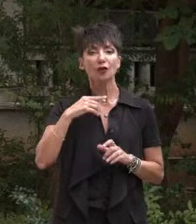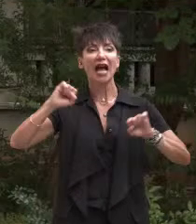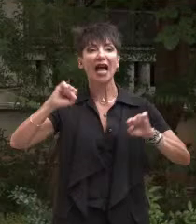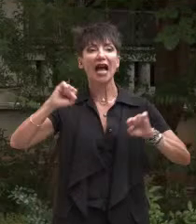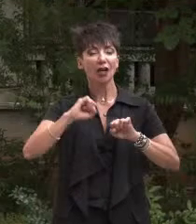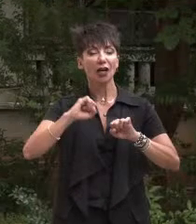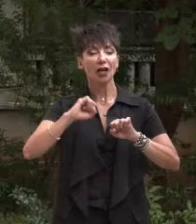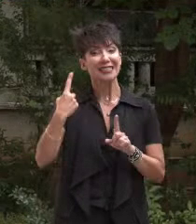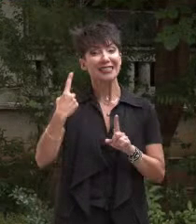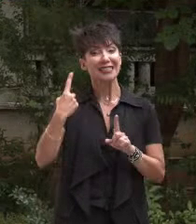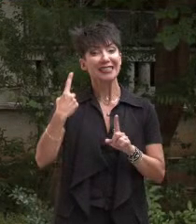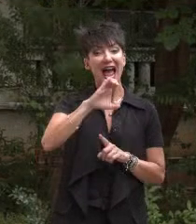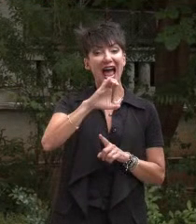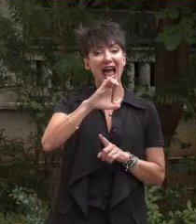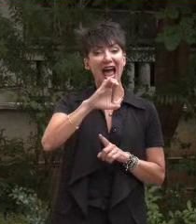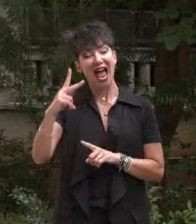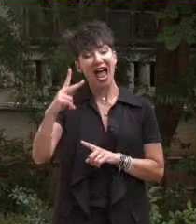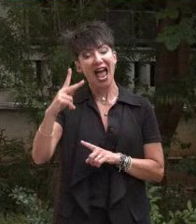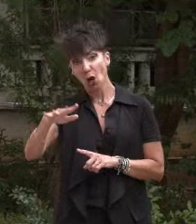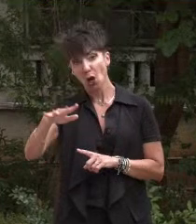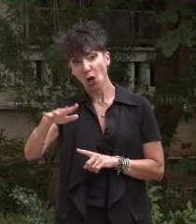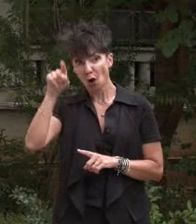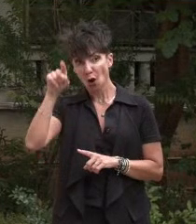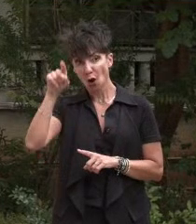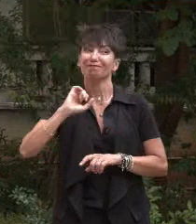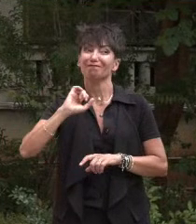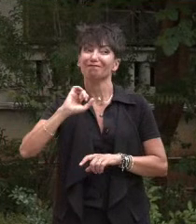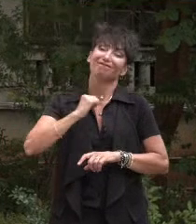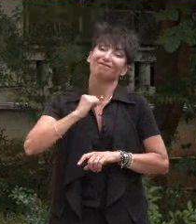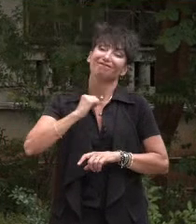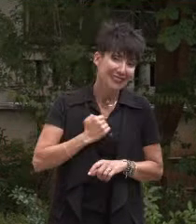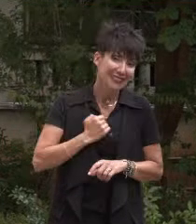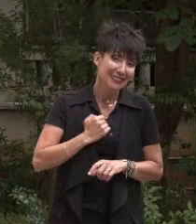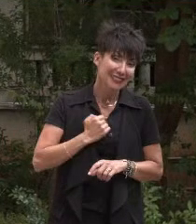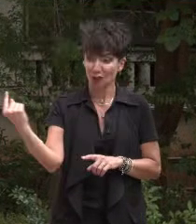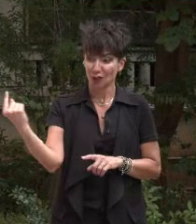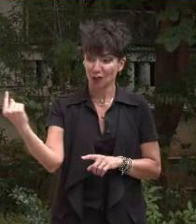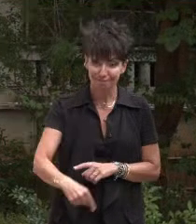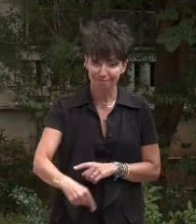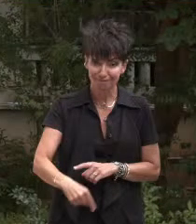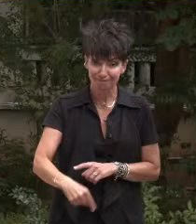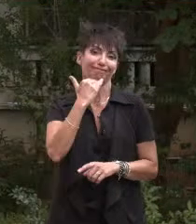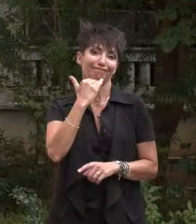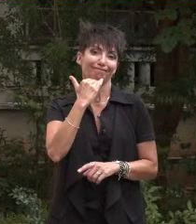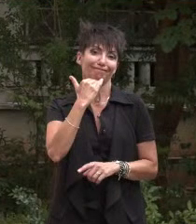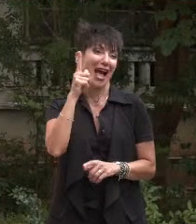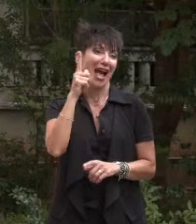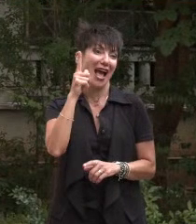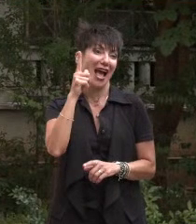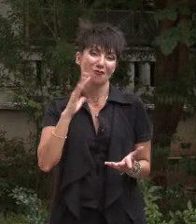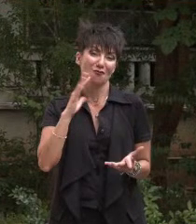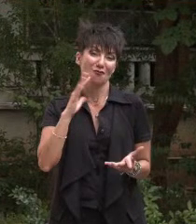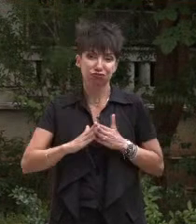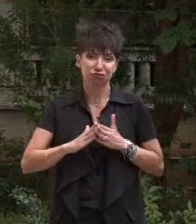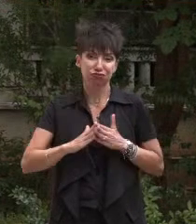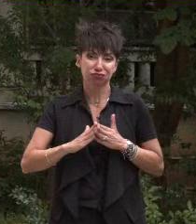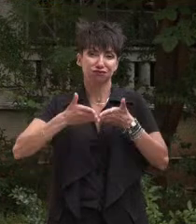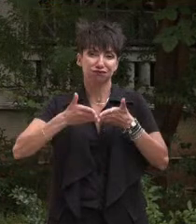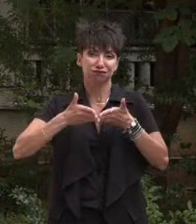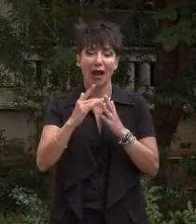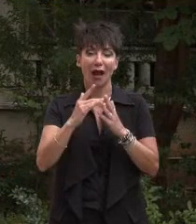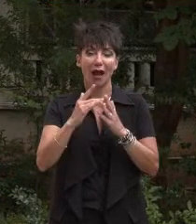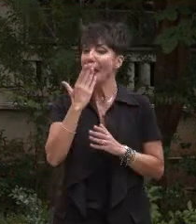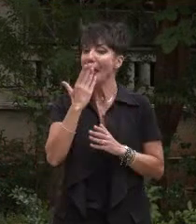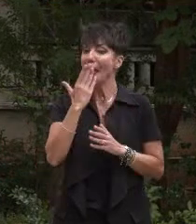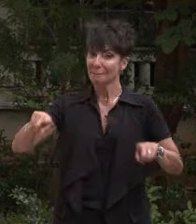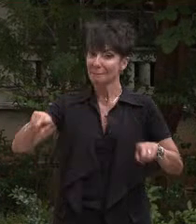Κατάρτισης Ρόδου, του ΕΕΚ Ρόδου. Δυστυχώς, λόγω των συνθήκων πανδημίας, δεν υπάρχει φυσική παρουσία των συγκεκριμένων μαθητών στην εκδήλωση. Πάντως, οι